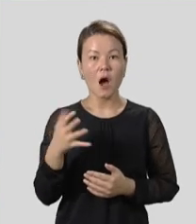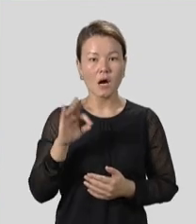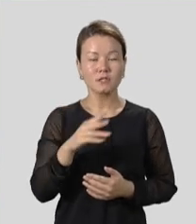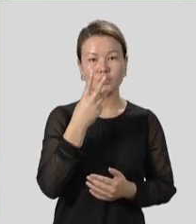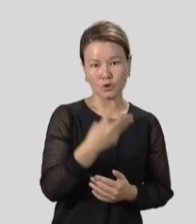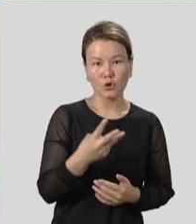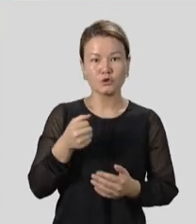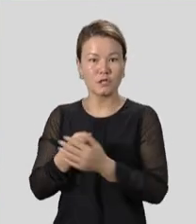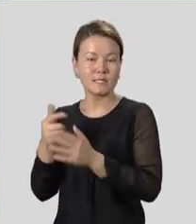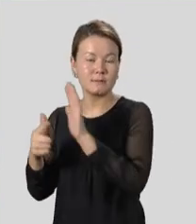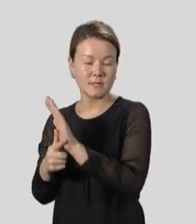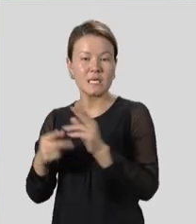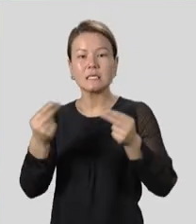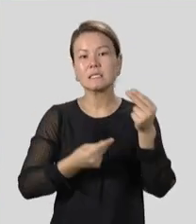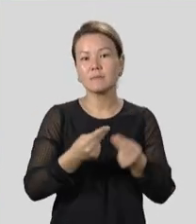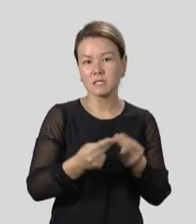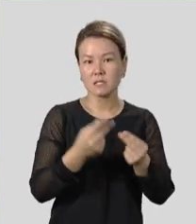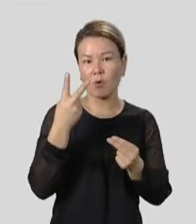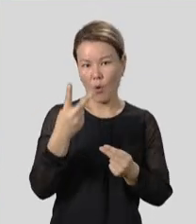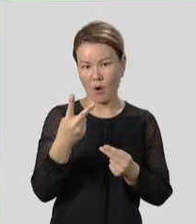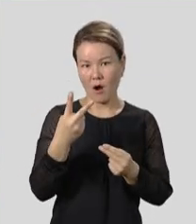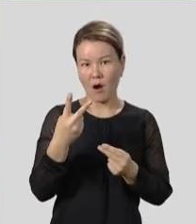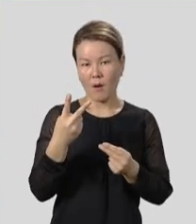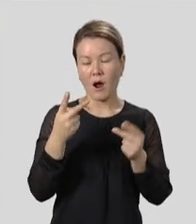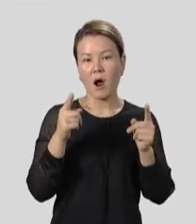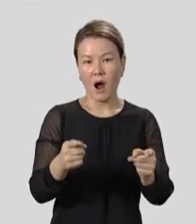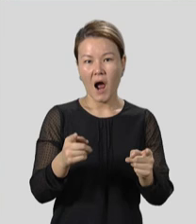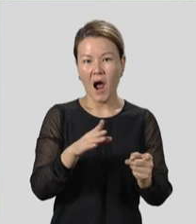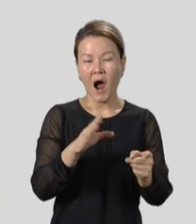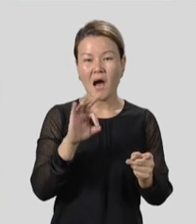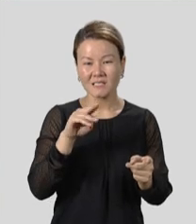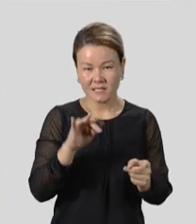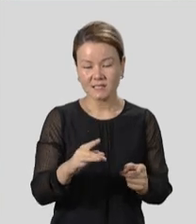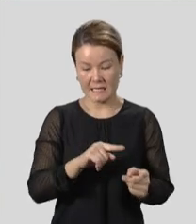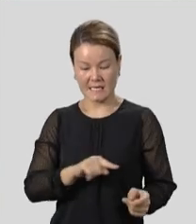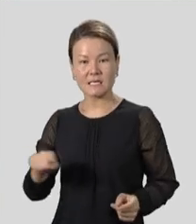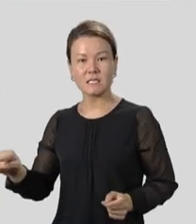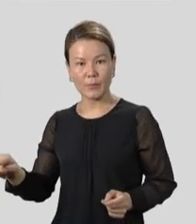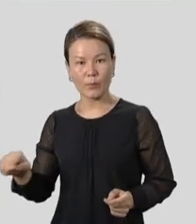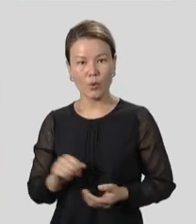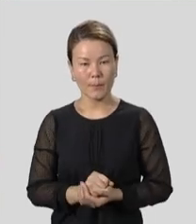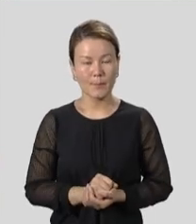7. Изобразим оба отрезка на координатной прямой.